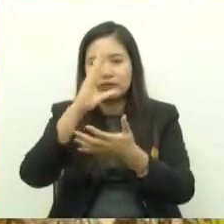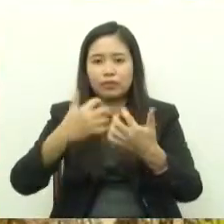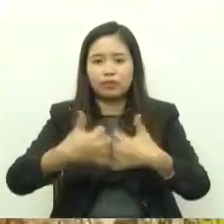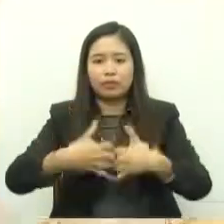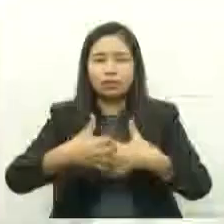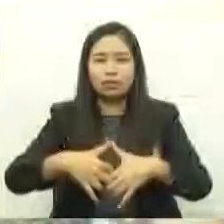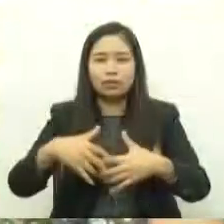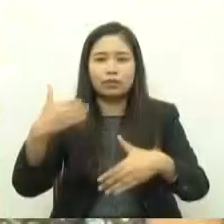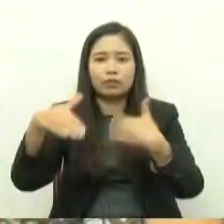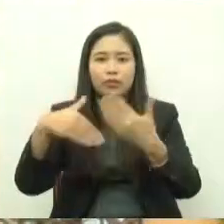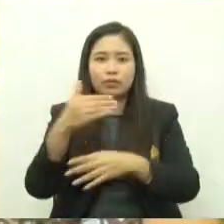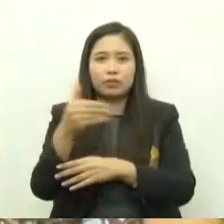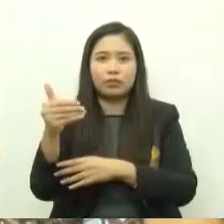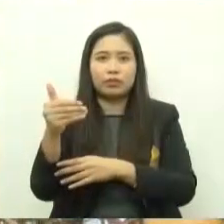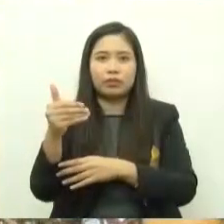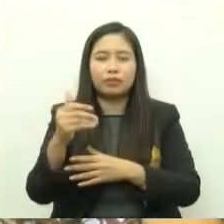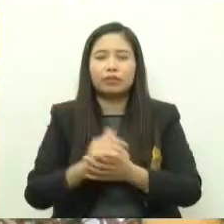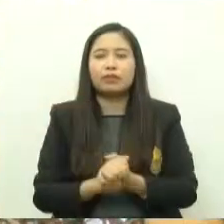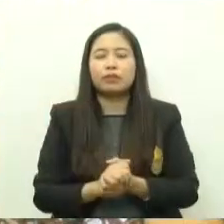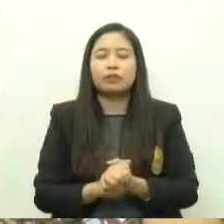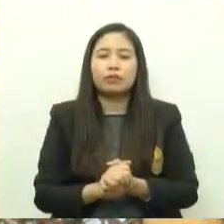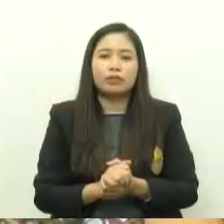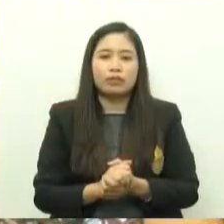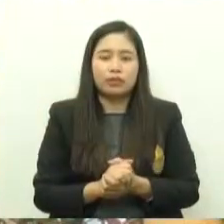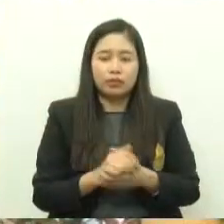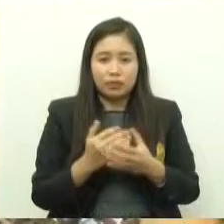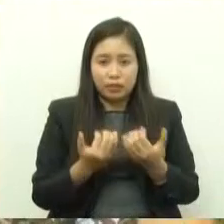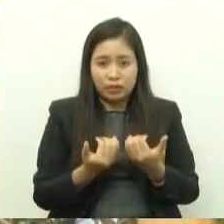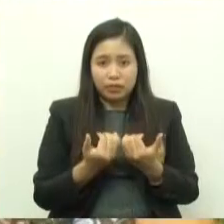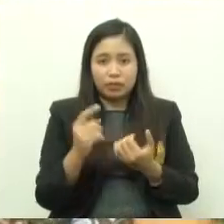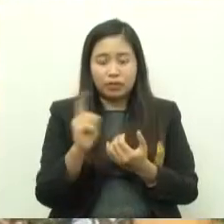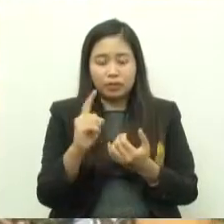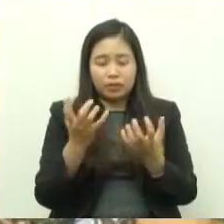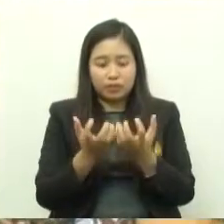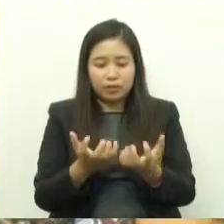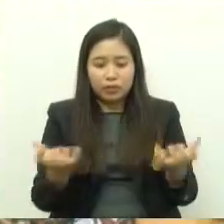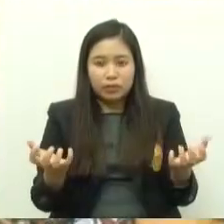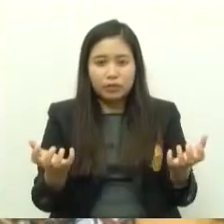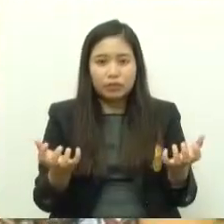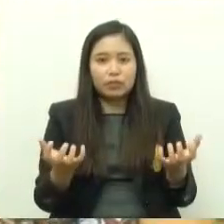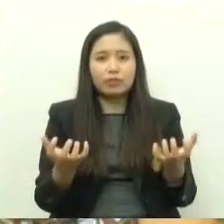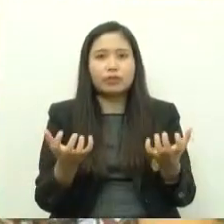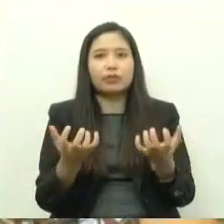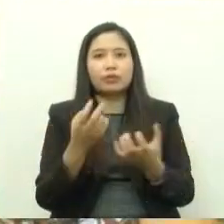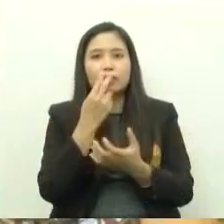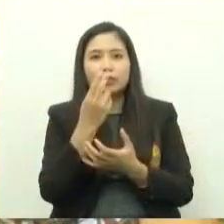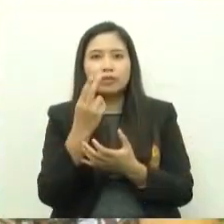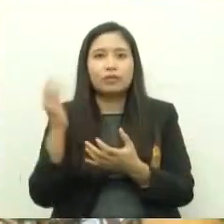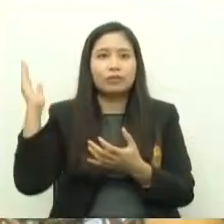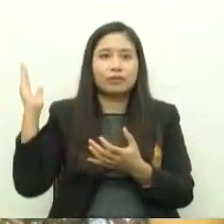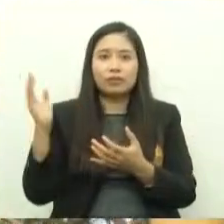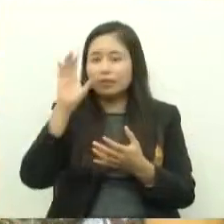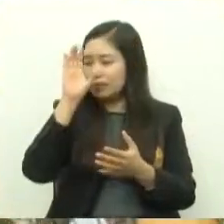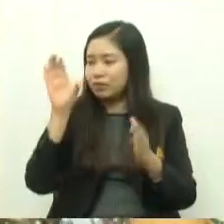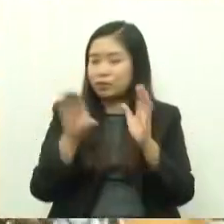ให้กับชาติครับครับจากที่ได้นำเรียนไปเมื่อสักครู่นะครับไม่ว่าจะเป็นผลงานตุ๊กตาเปเปอร์มาเชหรือแม้กระทั่งลูกด้าน